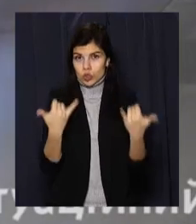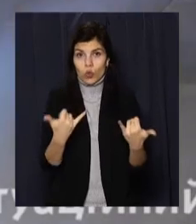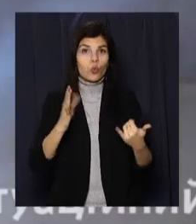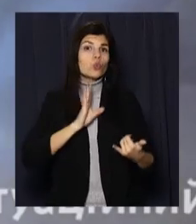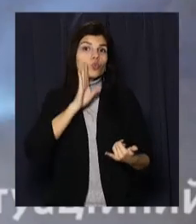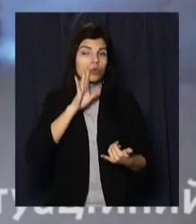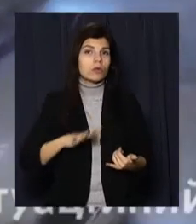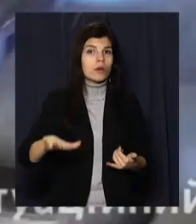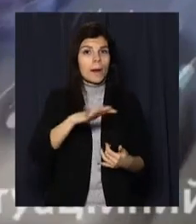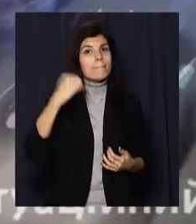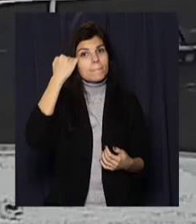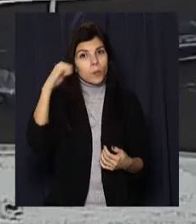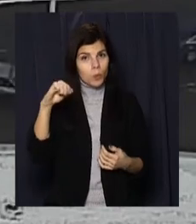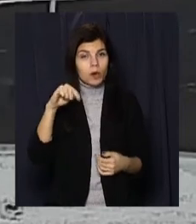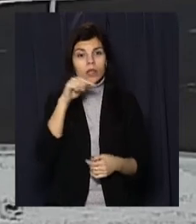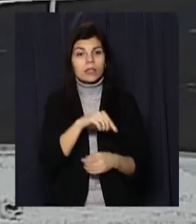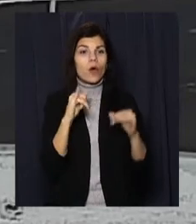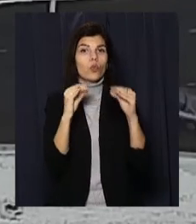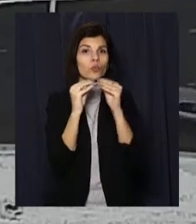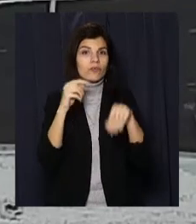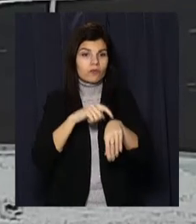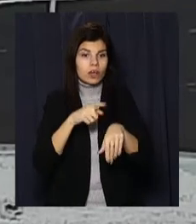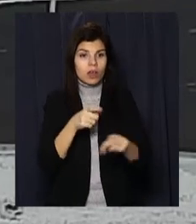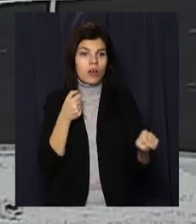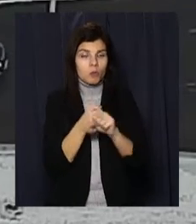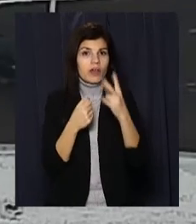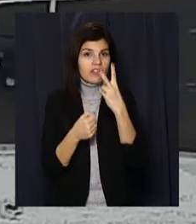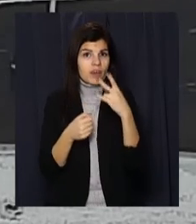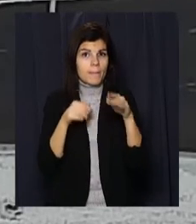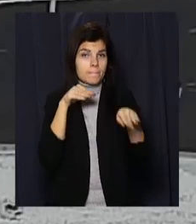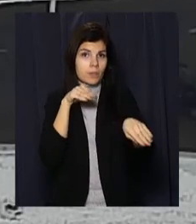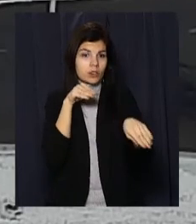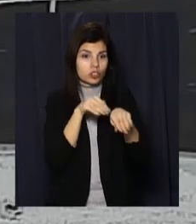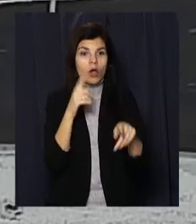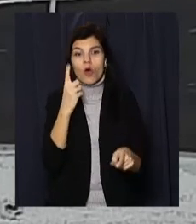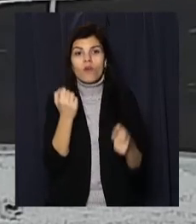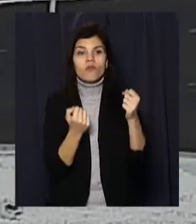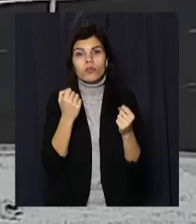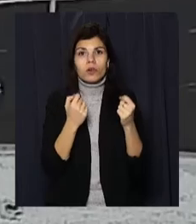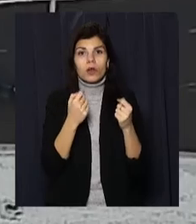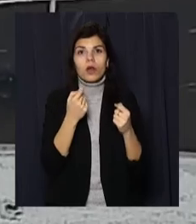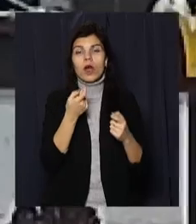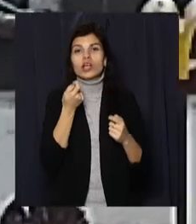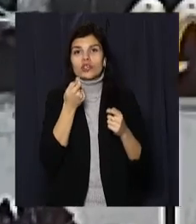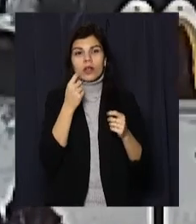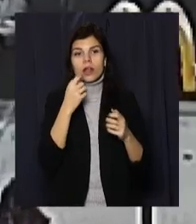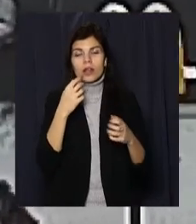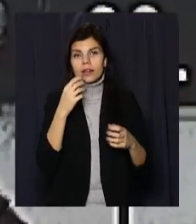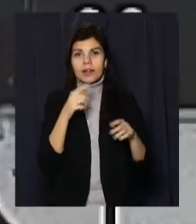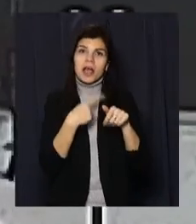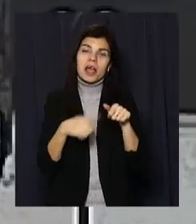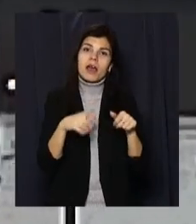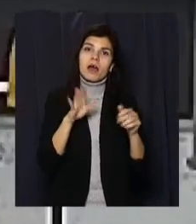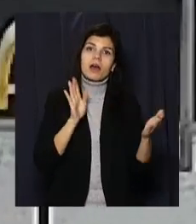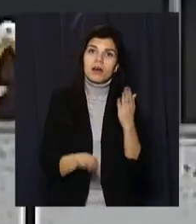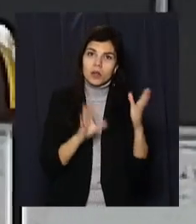ранок на проспекті Перемоги. Там о 10-й зіткнулися дві автівки. Один з водіїв чи то не дотримався дистанції, чи то